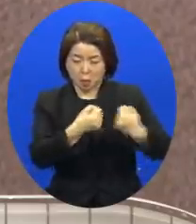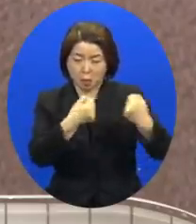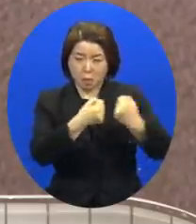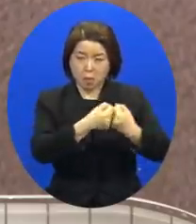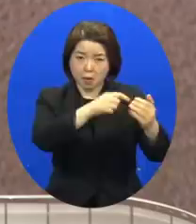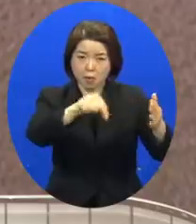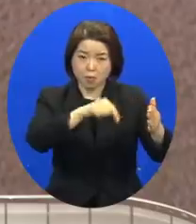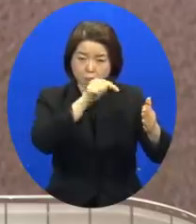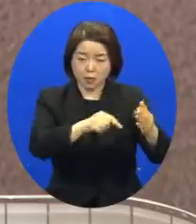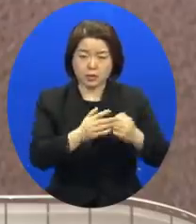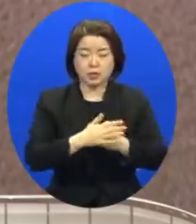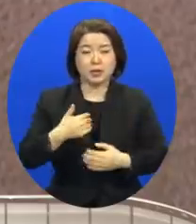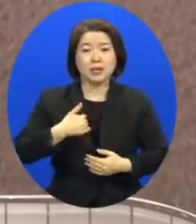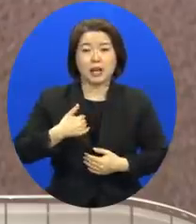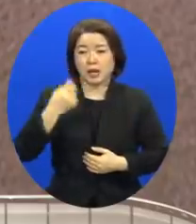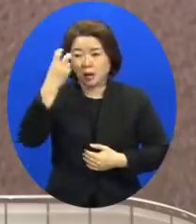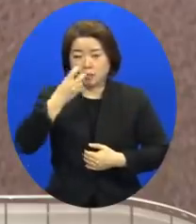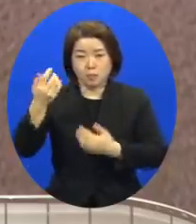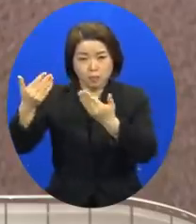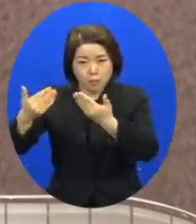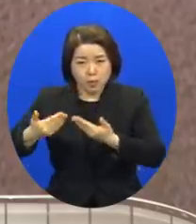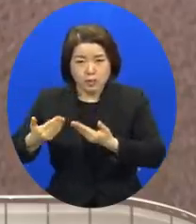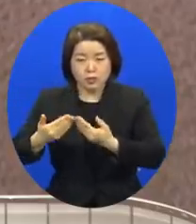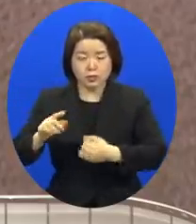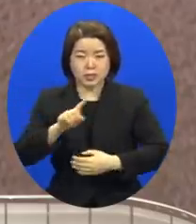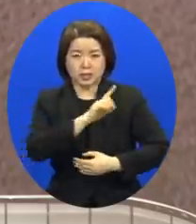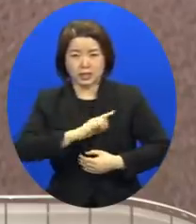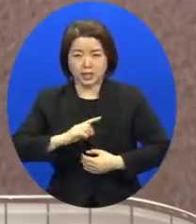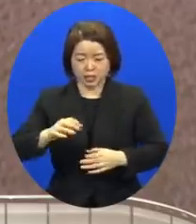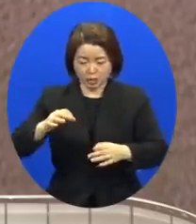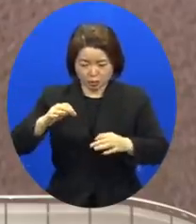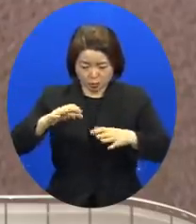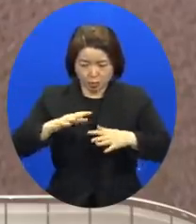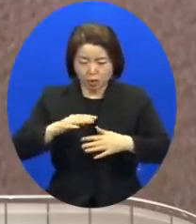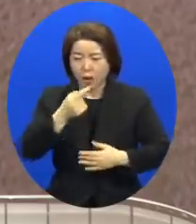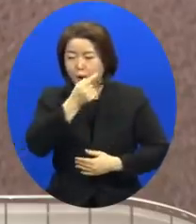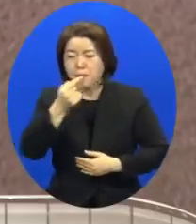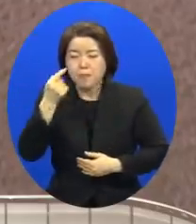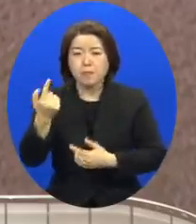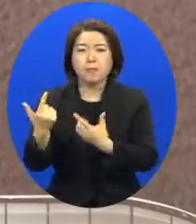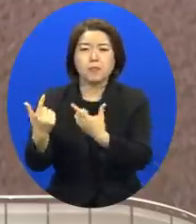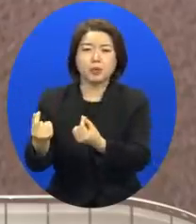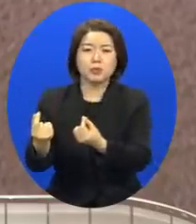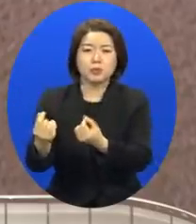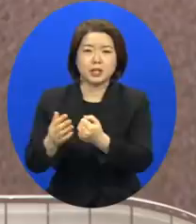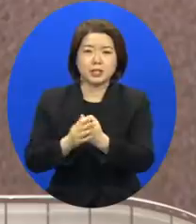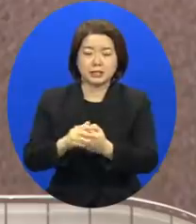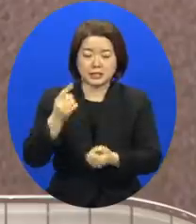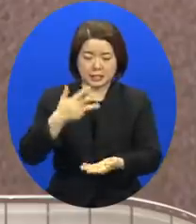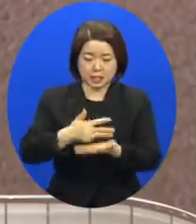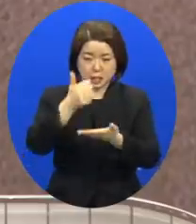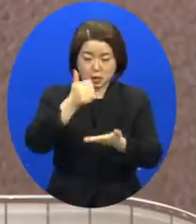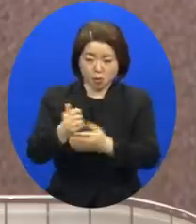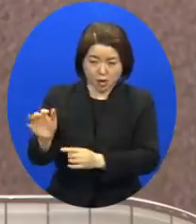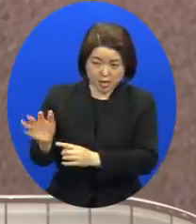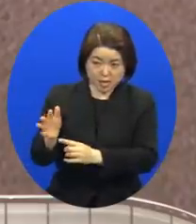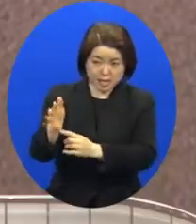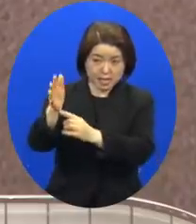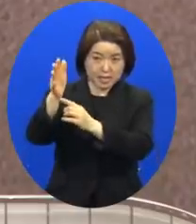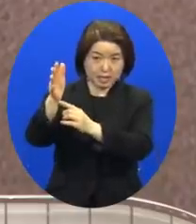나를 지켜주는 가장 놀라움 보증인 것입니다 그 여호와의 깃발이